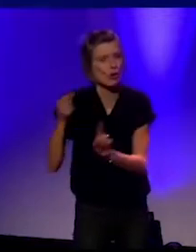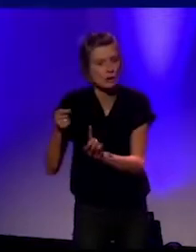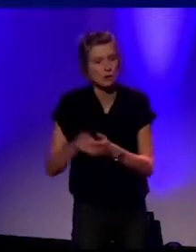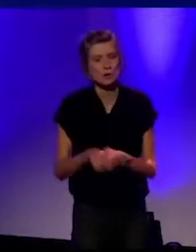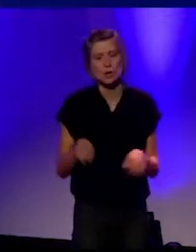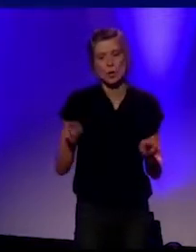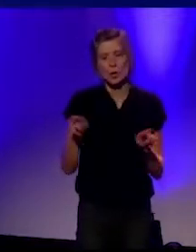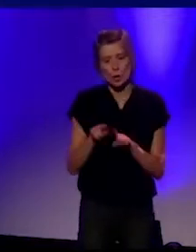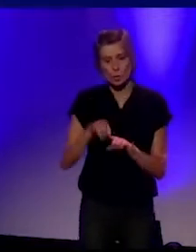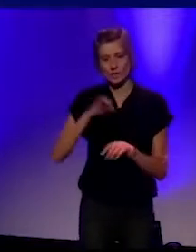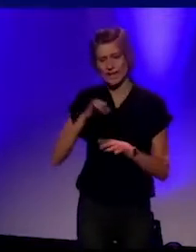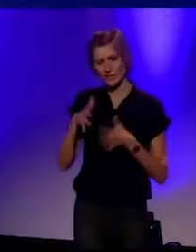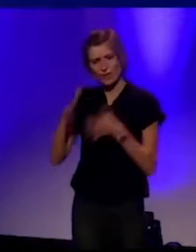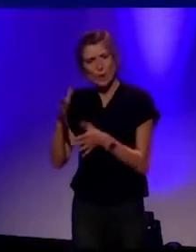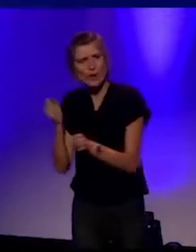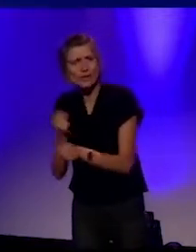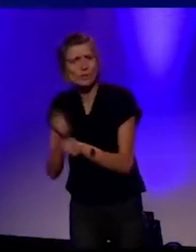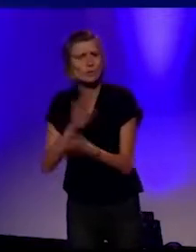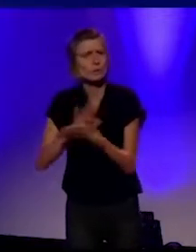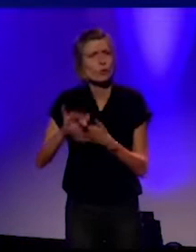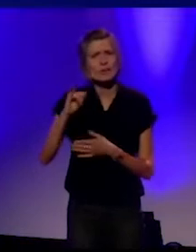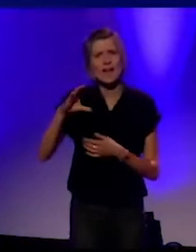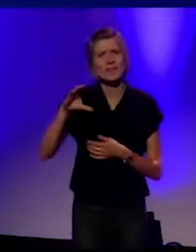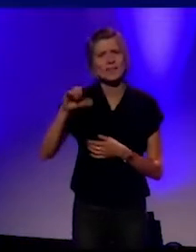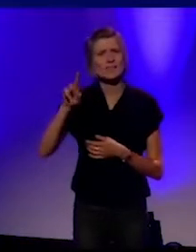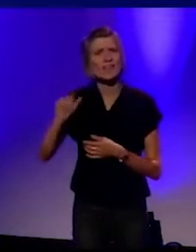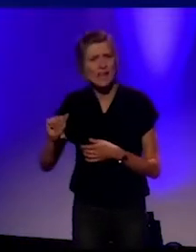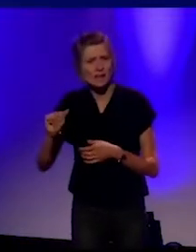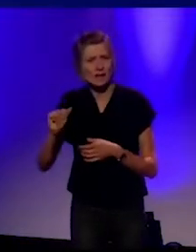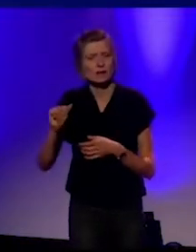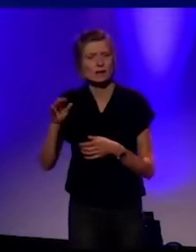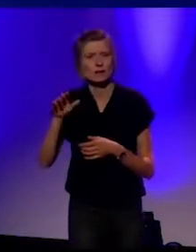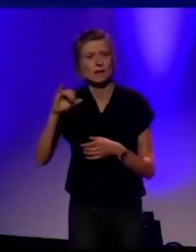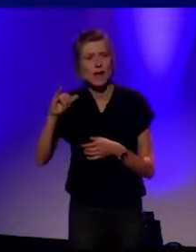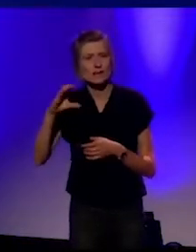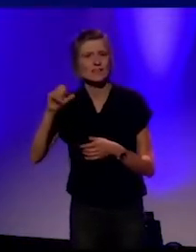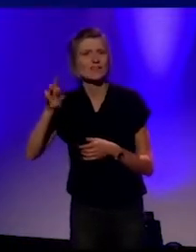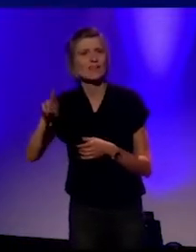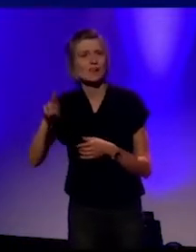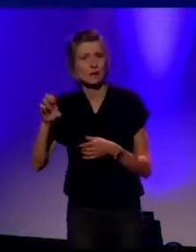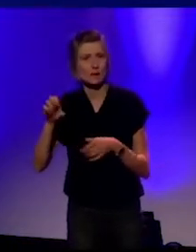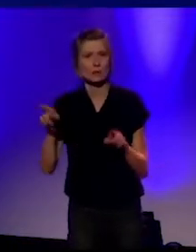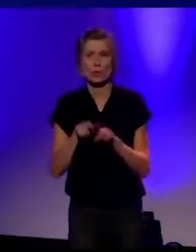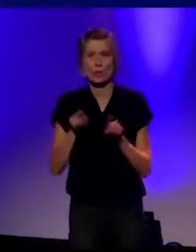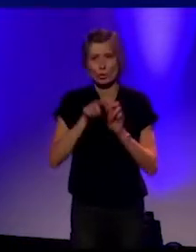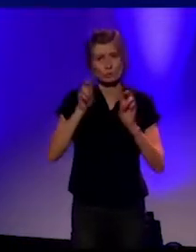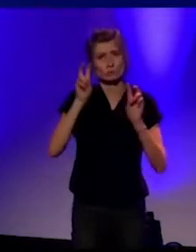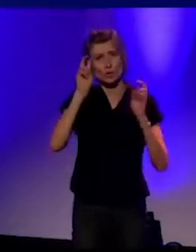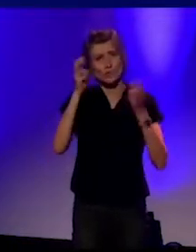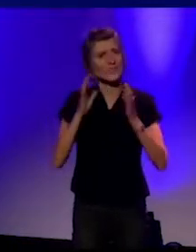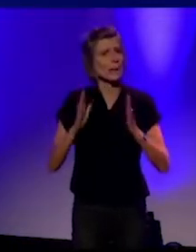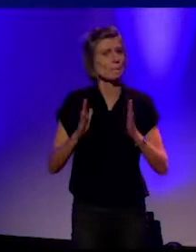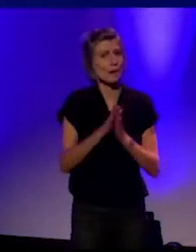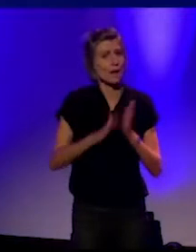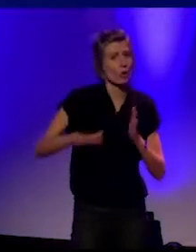vrijwilligerswerk van het Student Career Center. We hebben iCare onder de auspiciën van onze universitaire parochie onder meer. We hebben zoveel.